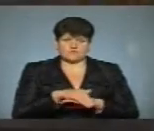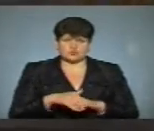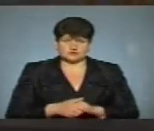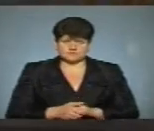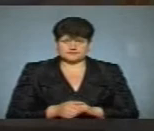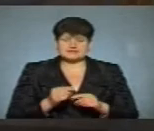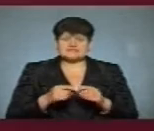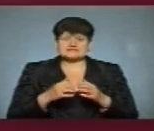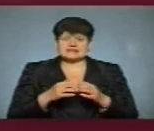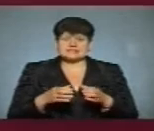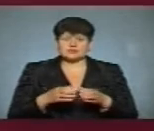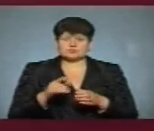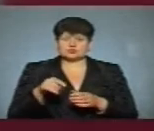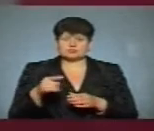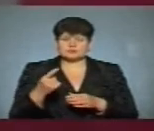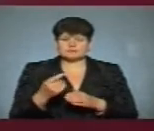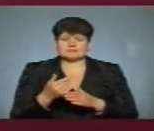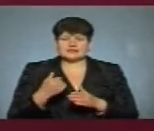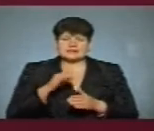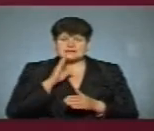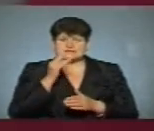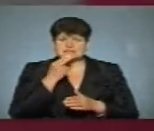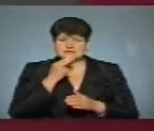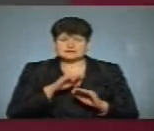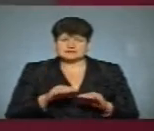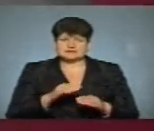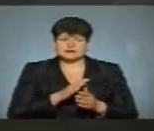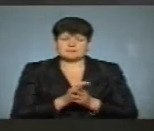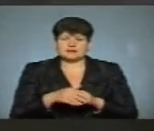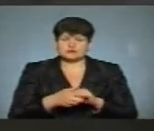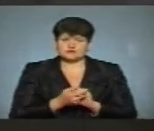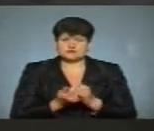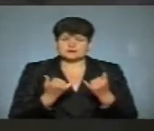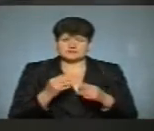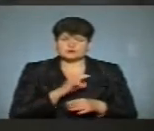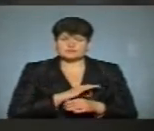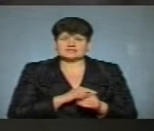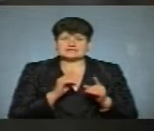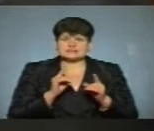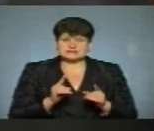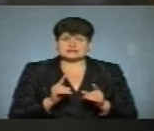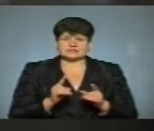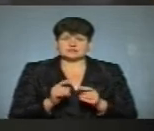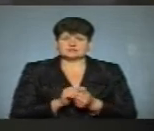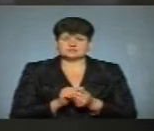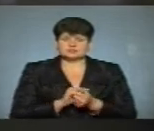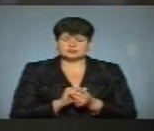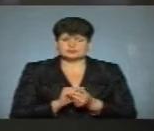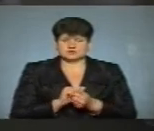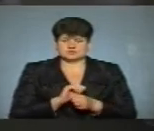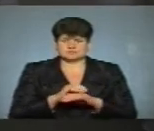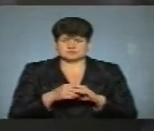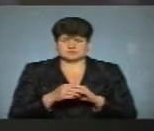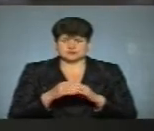Це середня група номер 1. Перед сніданком вихованці миють руки. Відтепер користуватимуться тільки паперовими рушниками та рідким